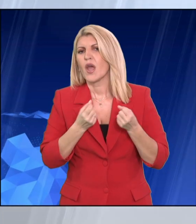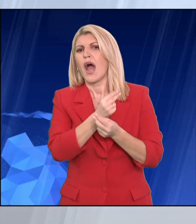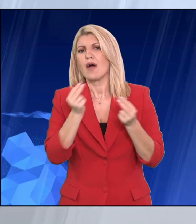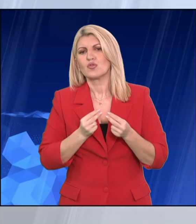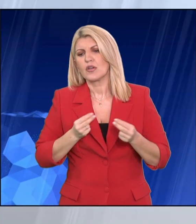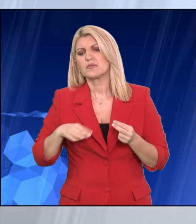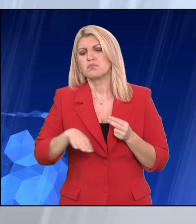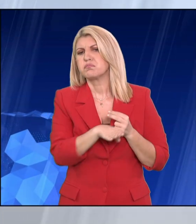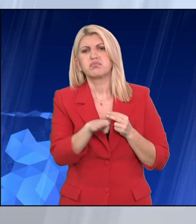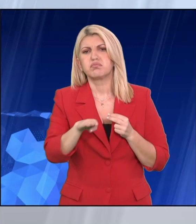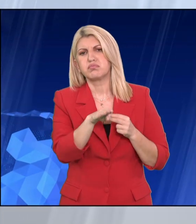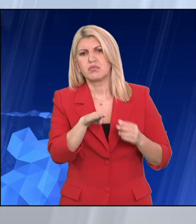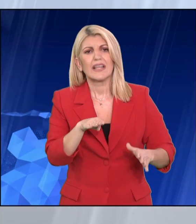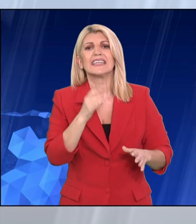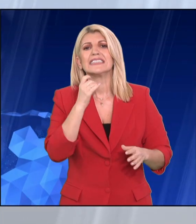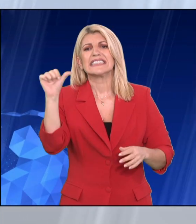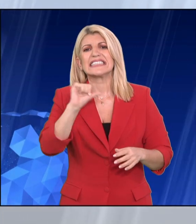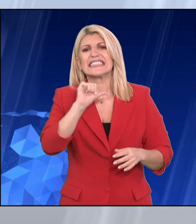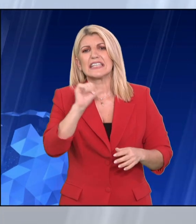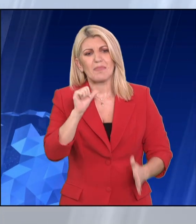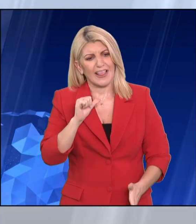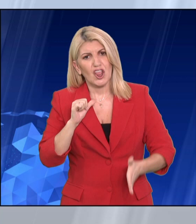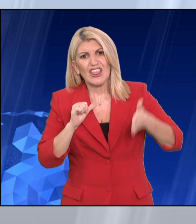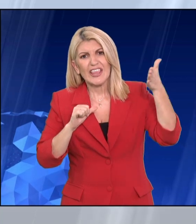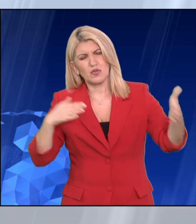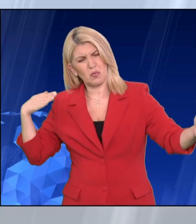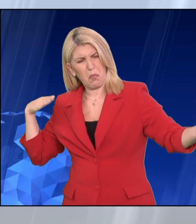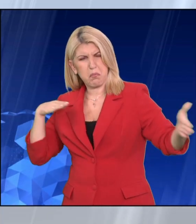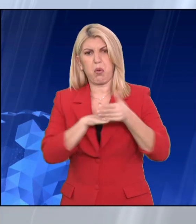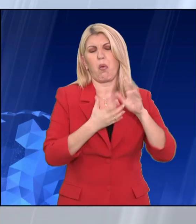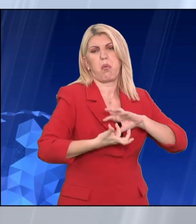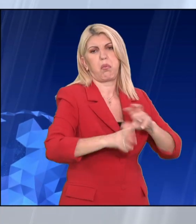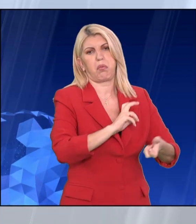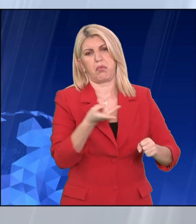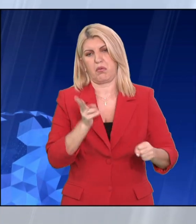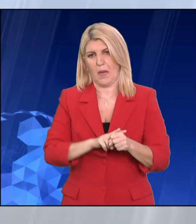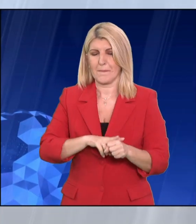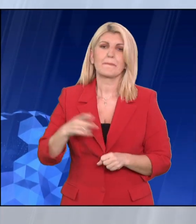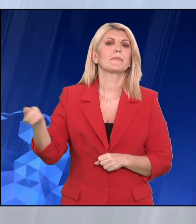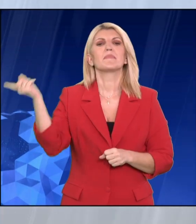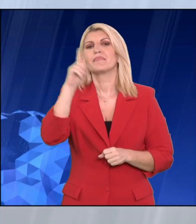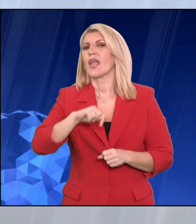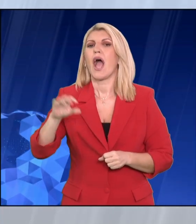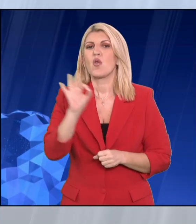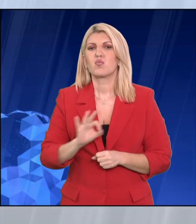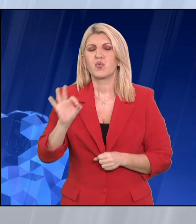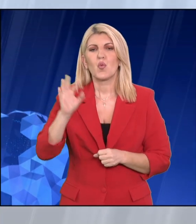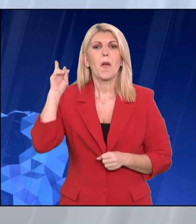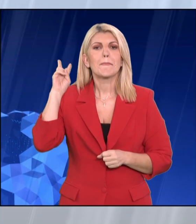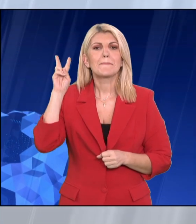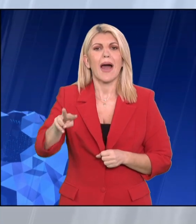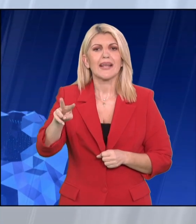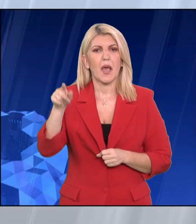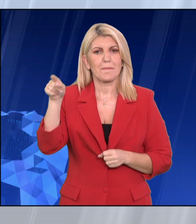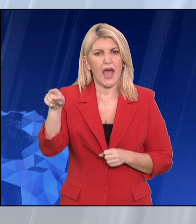με αποτέλεσμα τον τραγικό χαμό του νεαρού ατόμου. Σε άλλο φρικτό τροχαίο στο Πέραμα τραυματίστηκαν βαριά ένας 28χρονος και